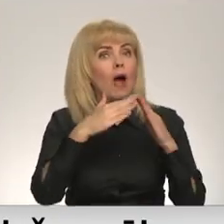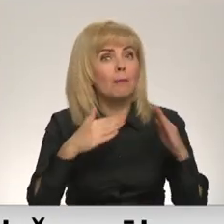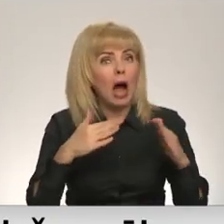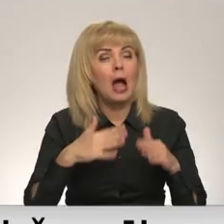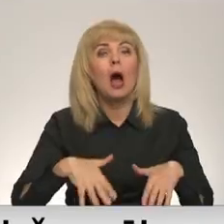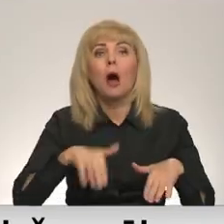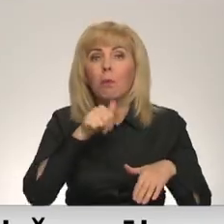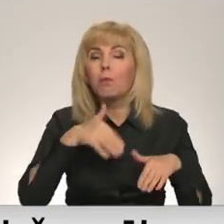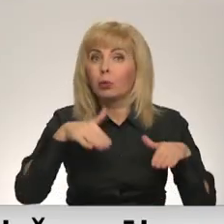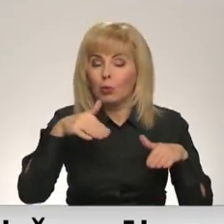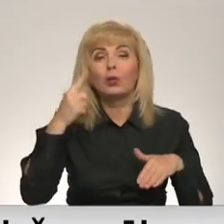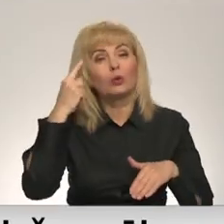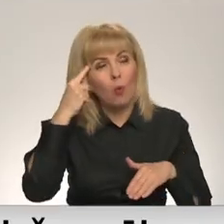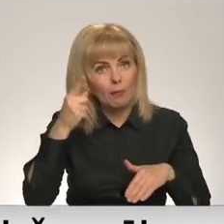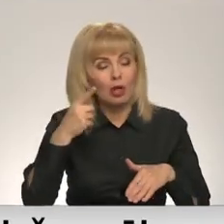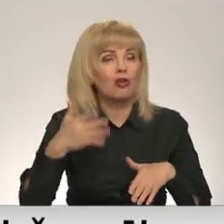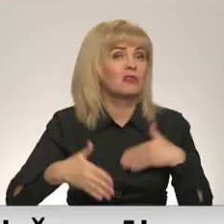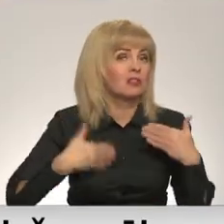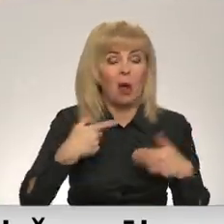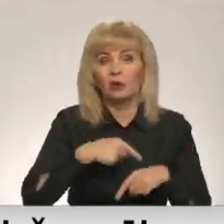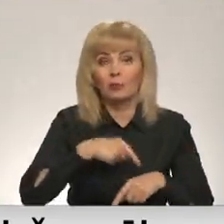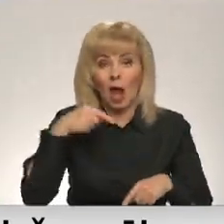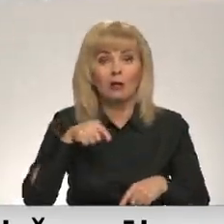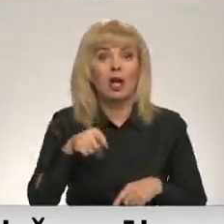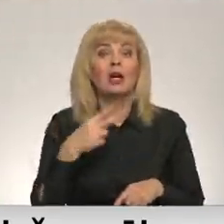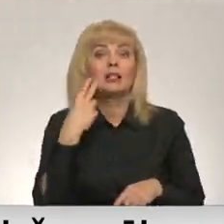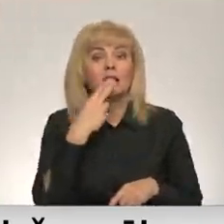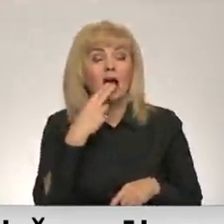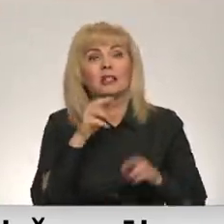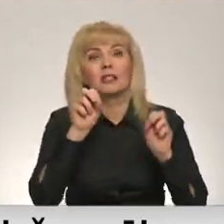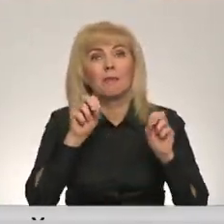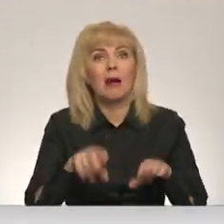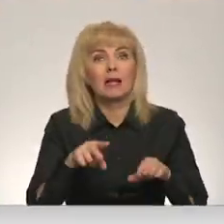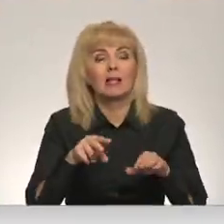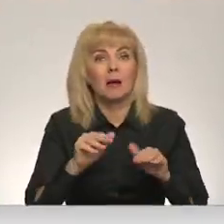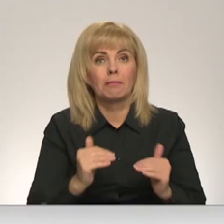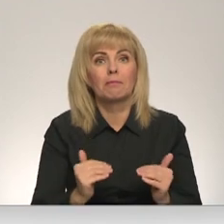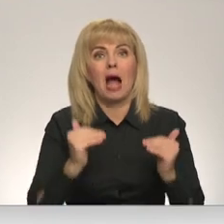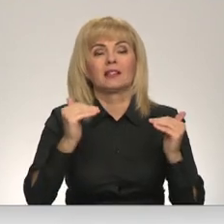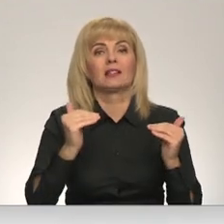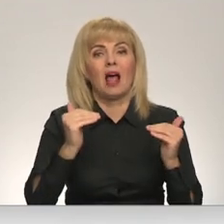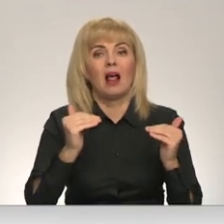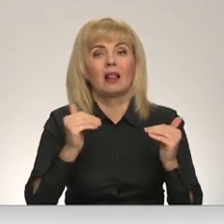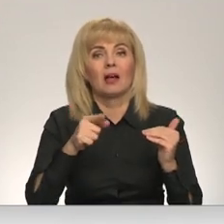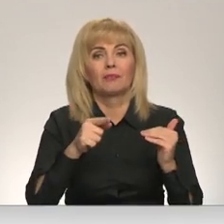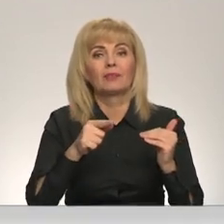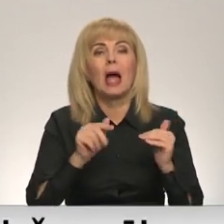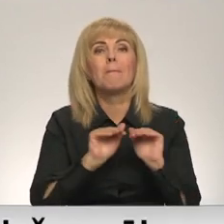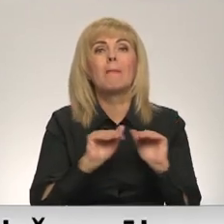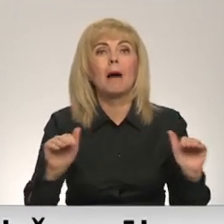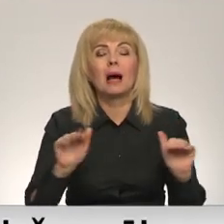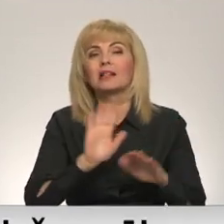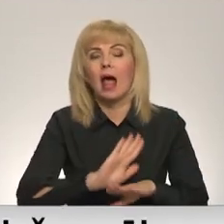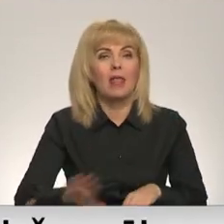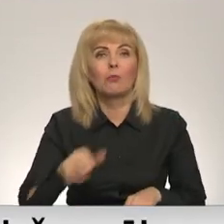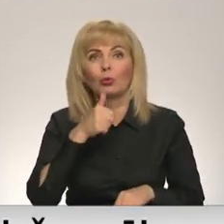plūdiem domājuši un satraukumu nejūt. Šeit saimnieks speciāli tā pacelt. Šitā fundamentu, lai nebūs